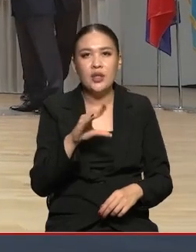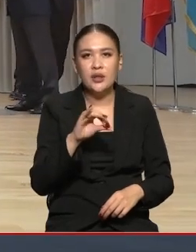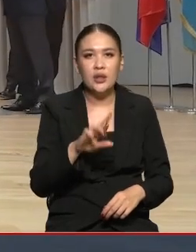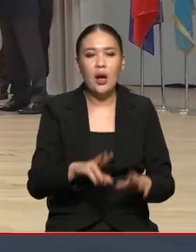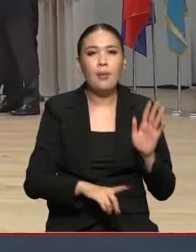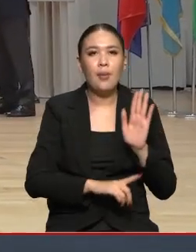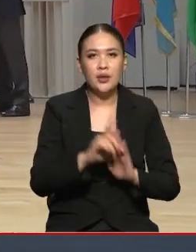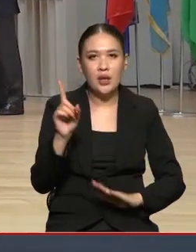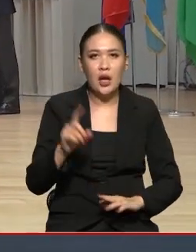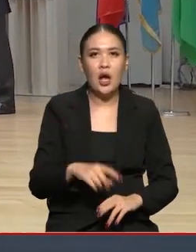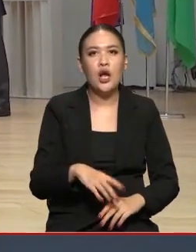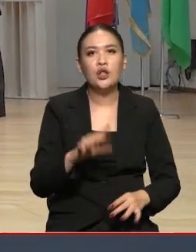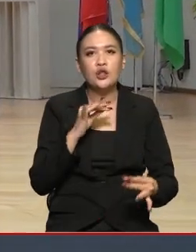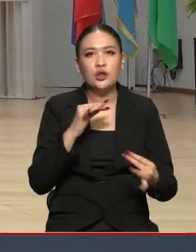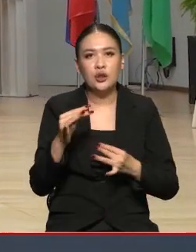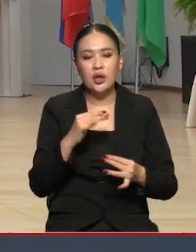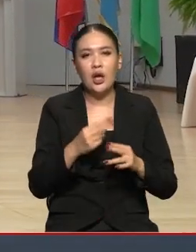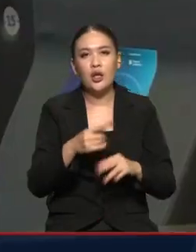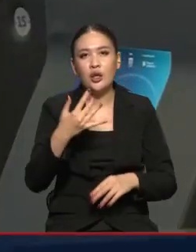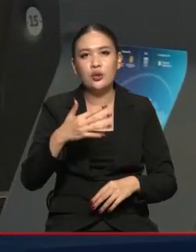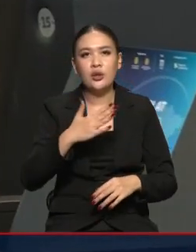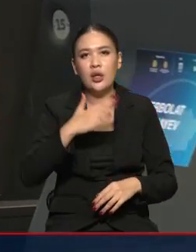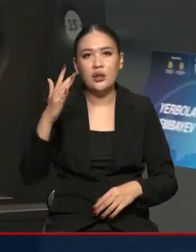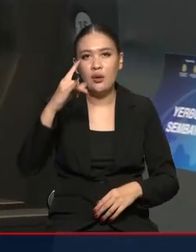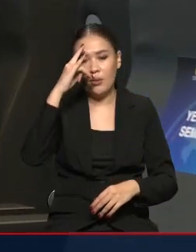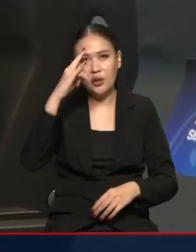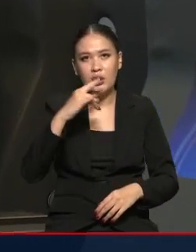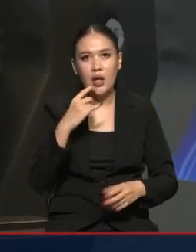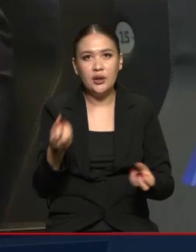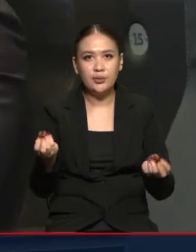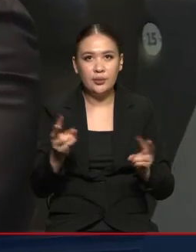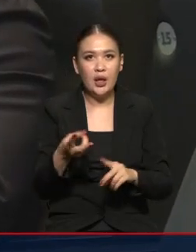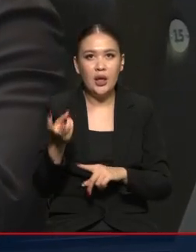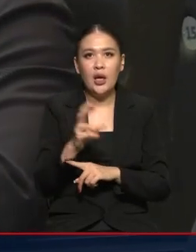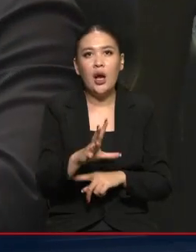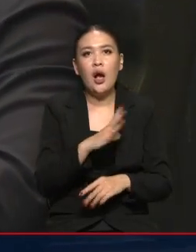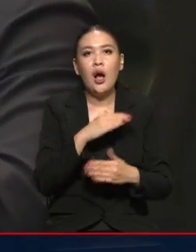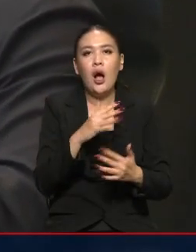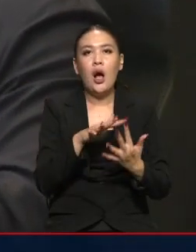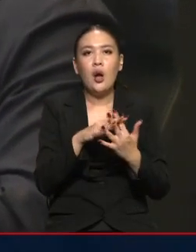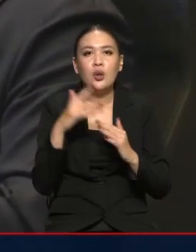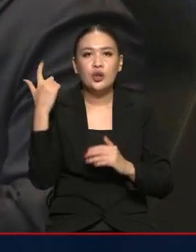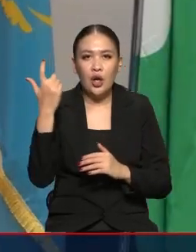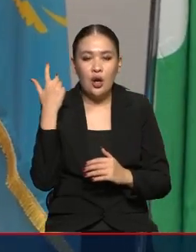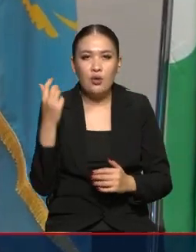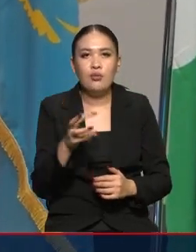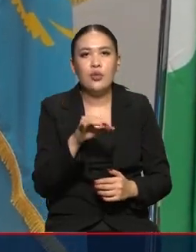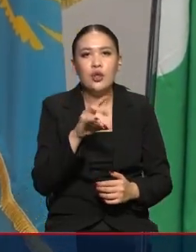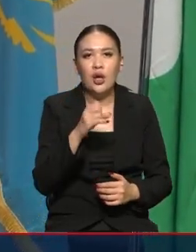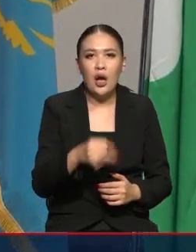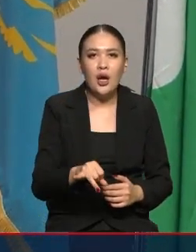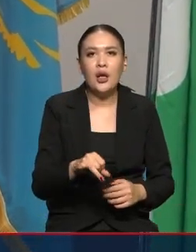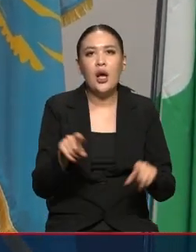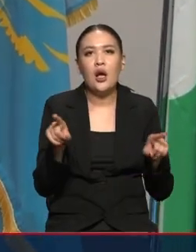бастау алды. Жиынға 50-ден астам қазақстандық компанияның өкілдері арнайы келген, олар ауыл шаруашылығы, мұнай саласындағы